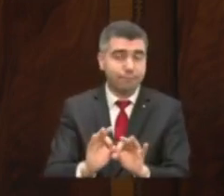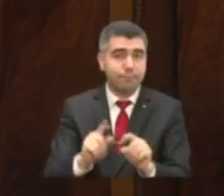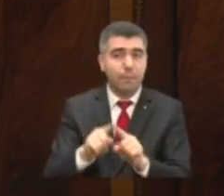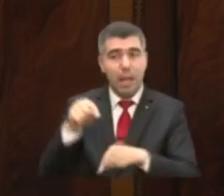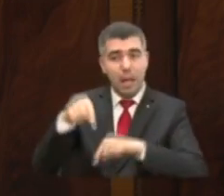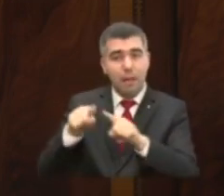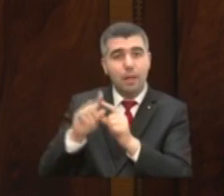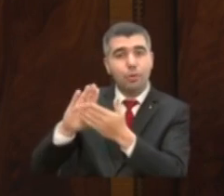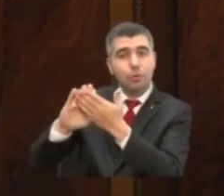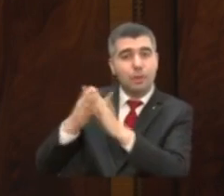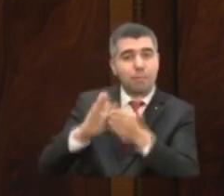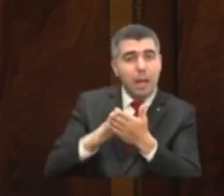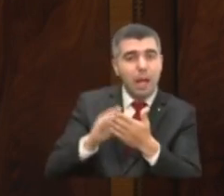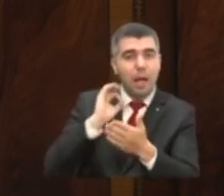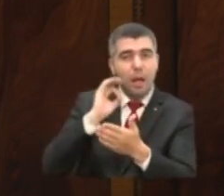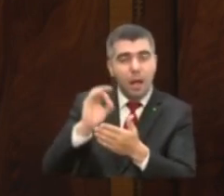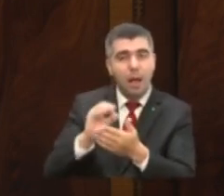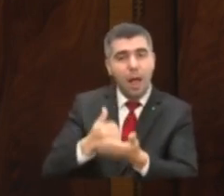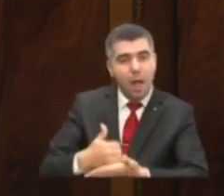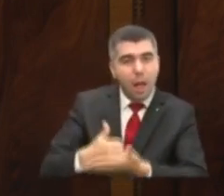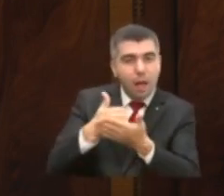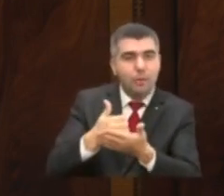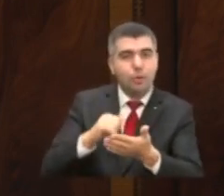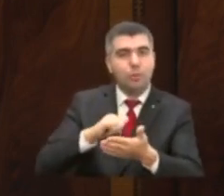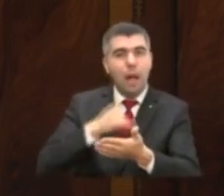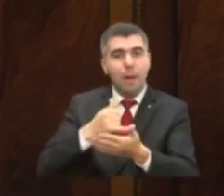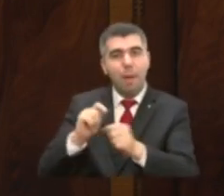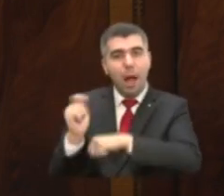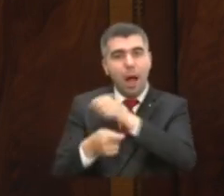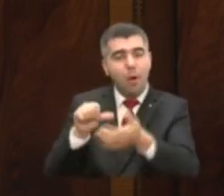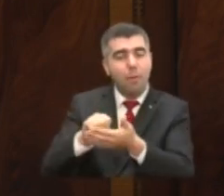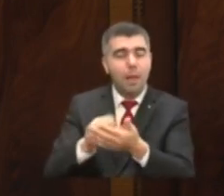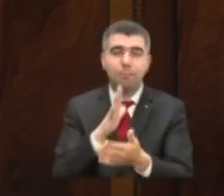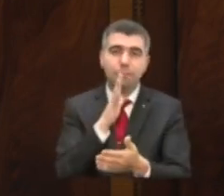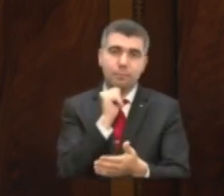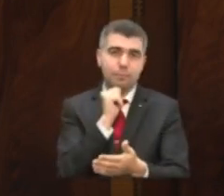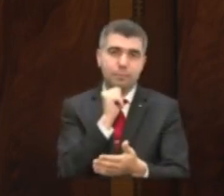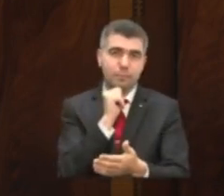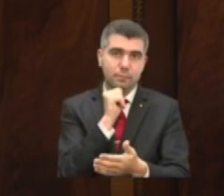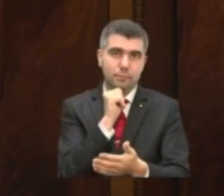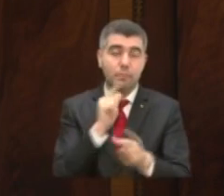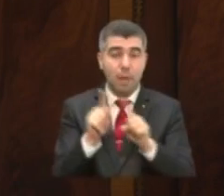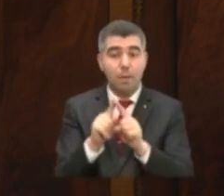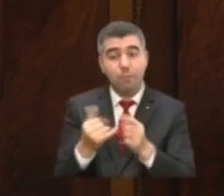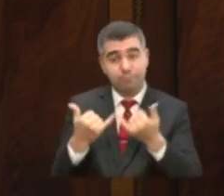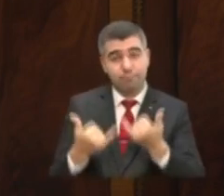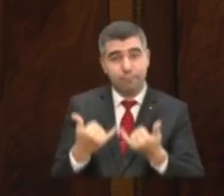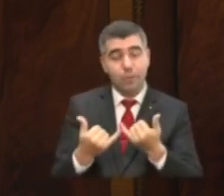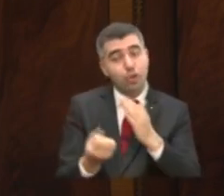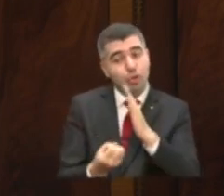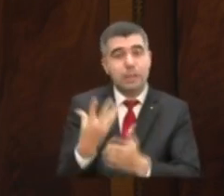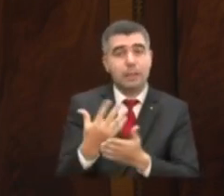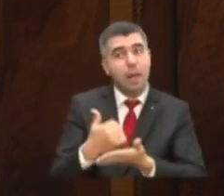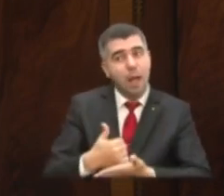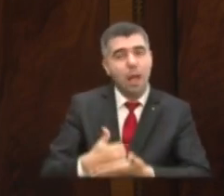فلاحية ومشاريع مديرة للدخل. كنشيدوا بهذا المخطط وهذا هو الابتكار والإبداع اللي خص يكون عندنا السيد رئيس الحكومة،